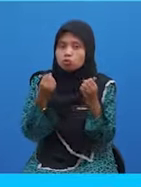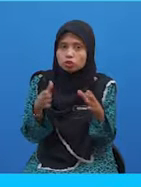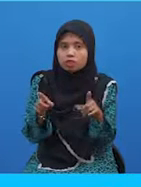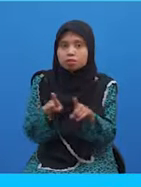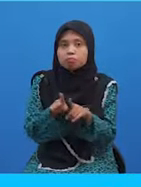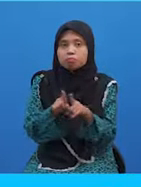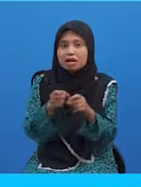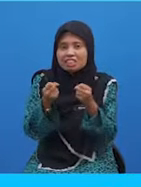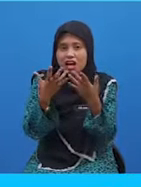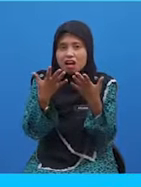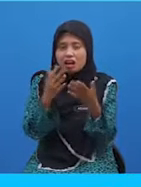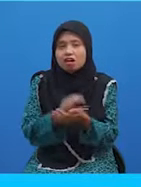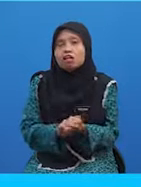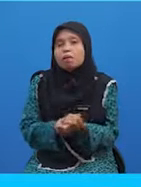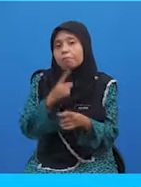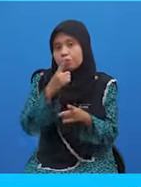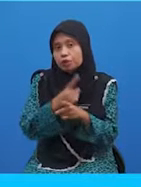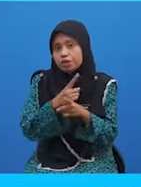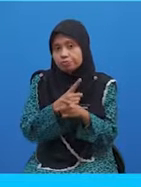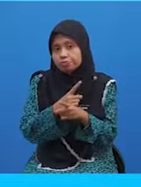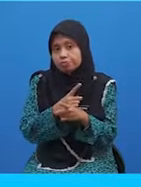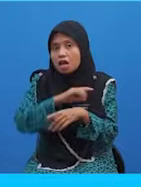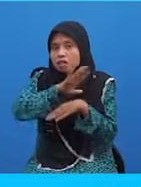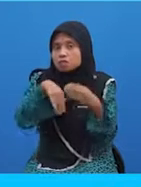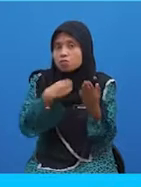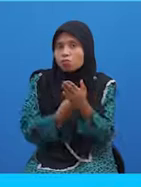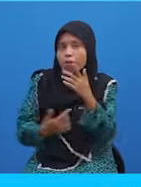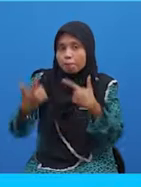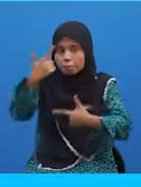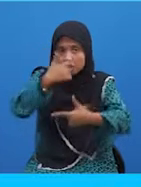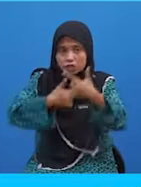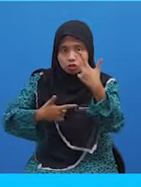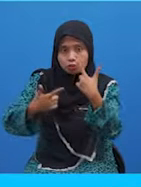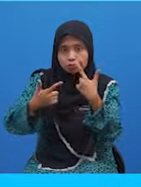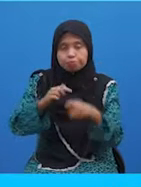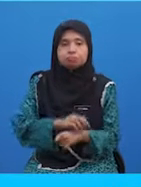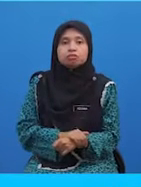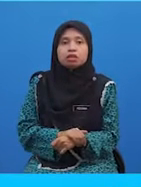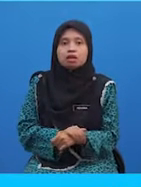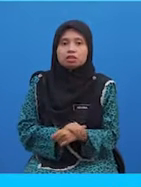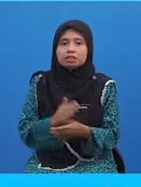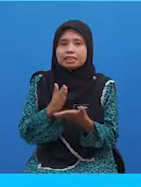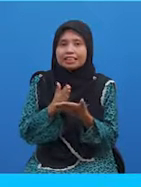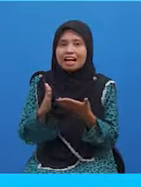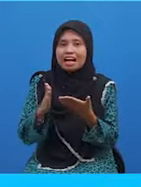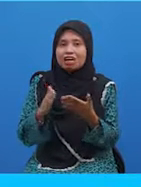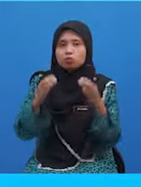bilangan himpunan. Pembetulannya ialah semua pelancong. Setengah guru salah